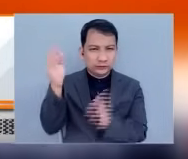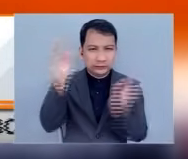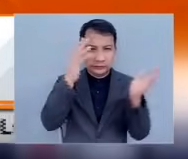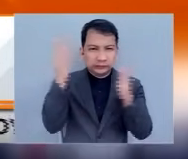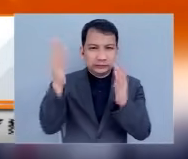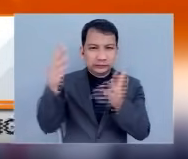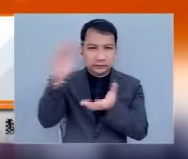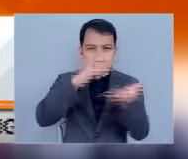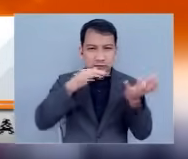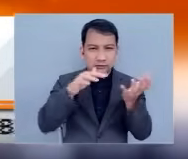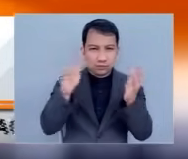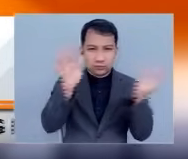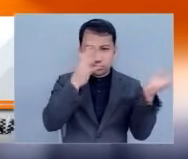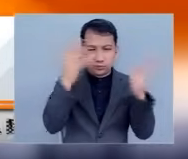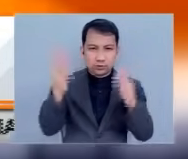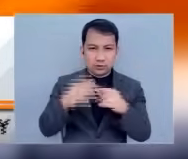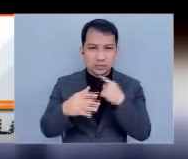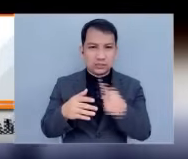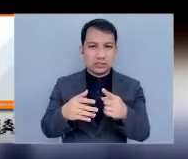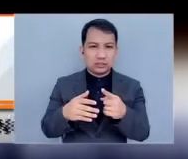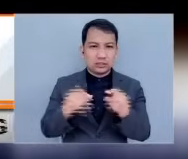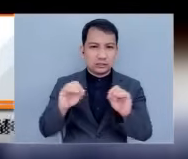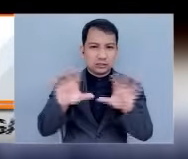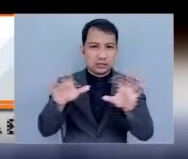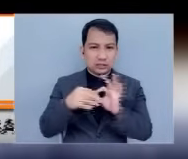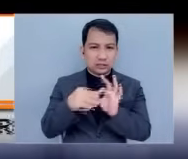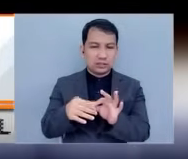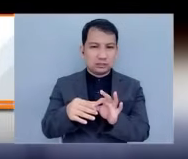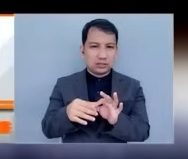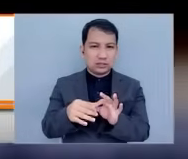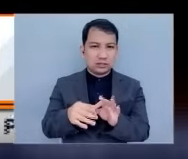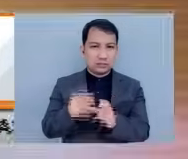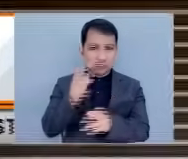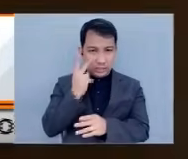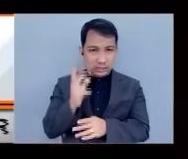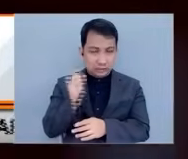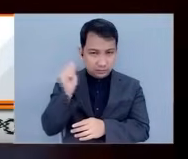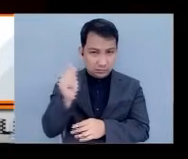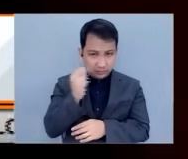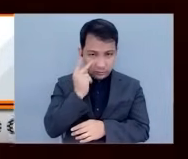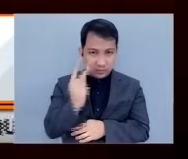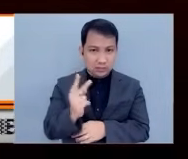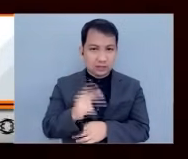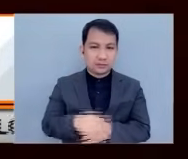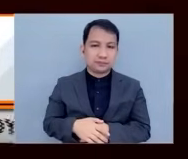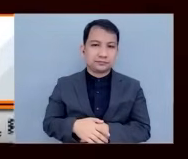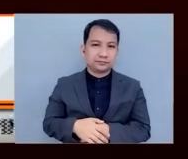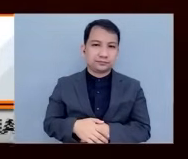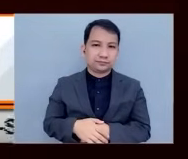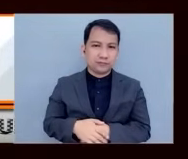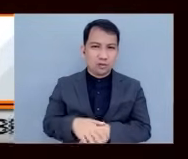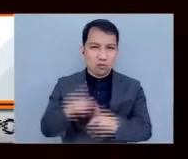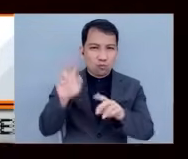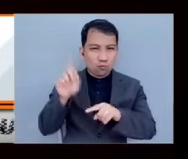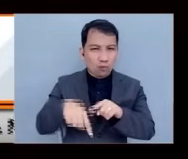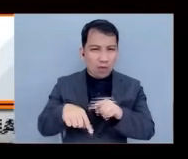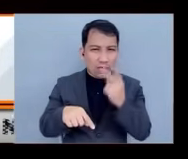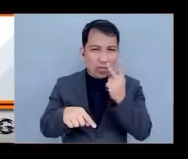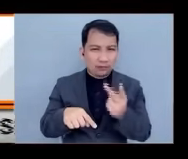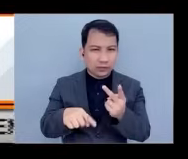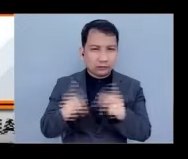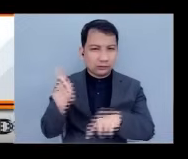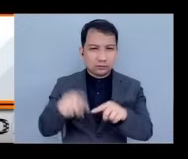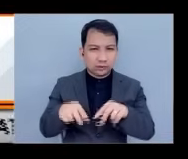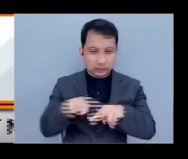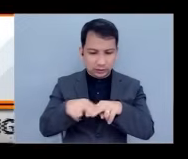alikabok, tanging mga ilaw ng mga sasakyan at traffic lights ang maaaninag. zero visibility din sa train station na ito